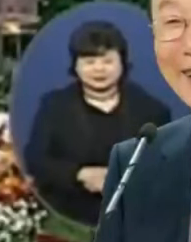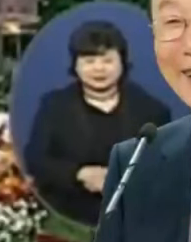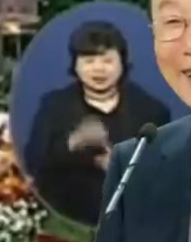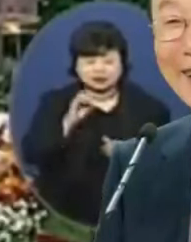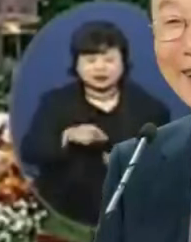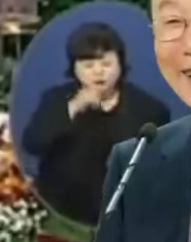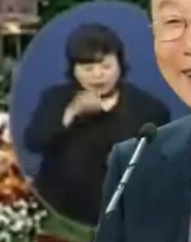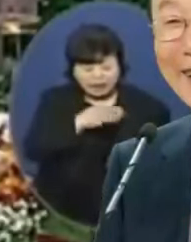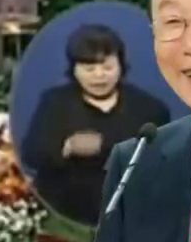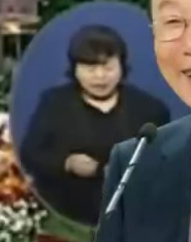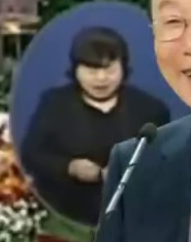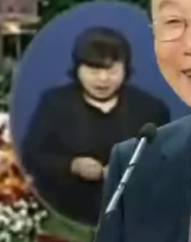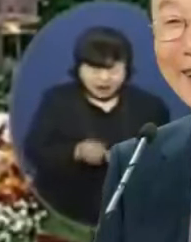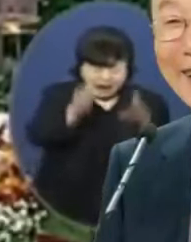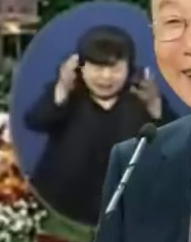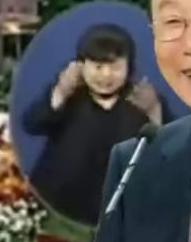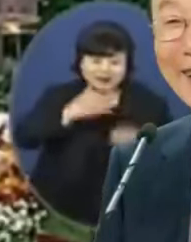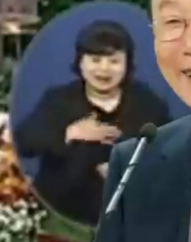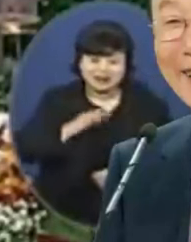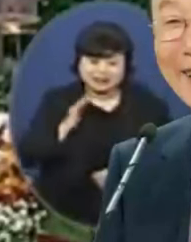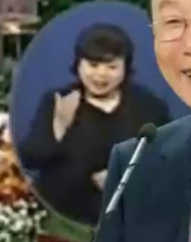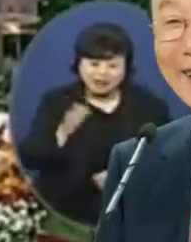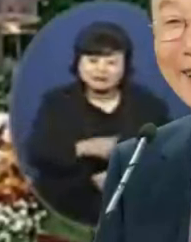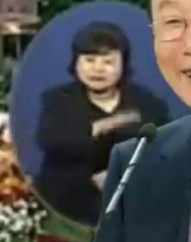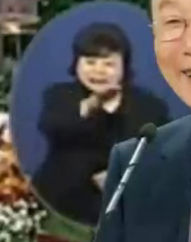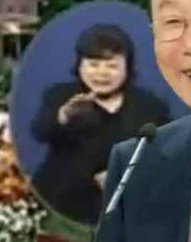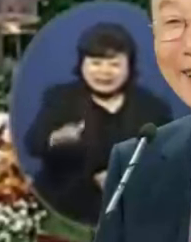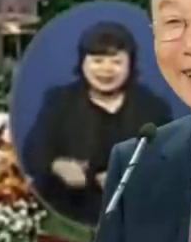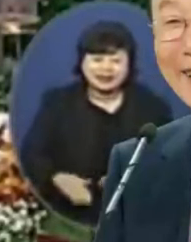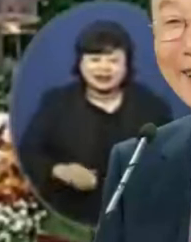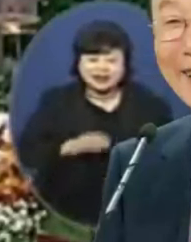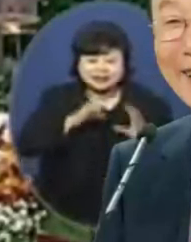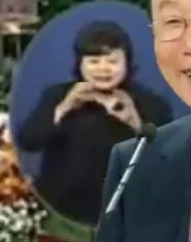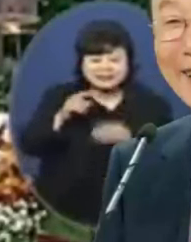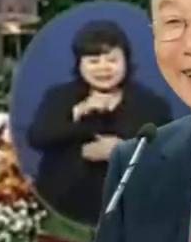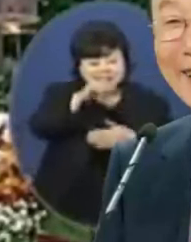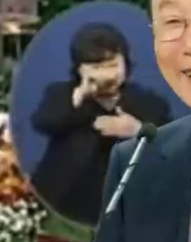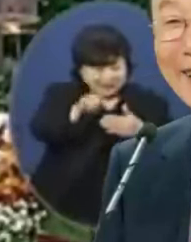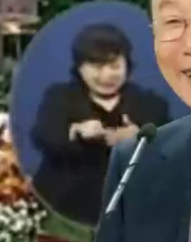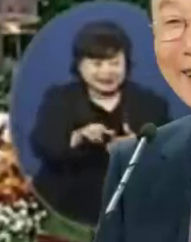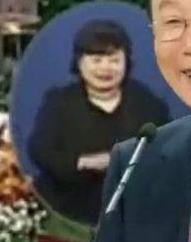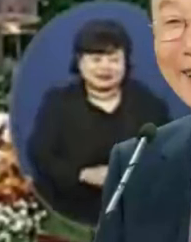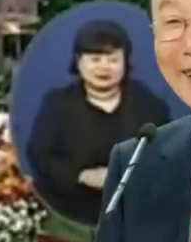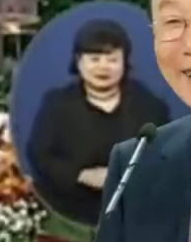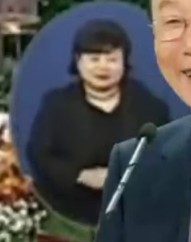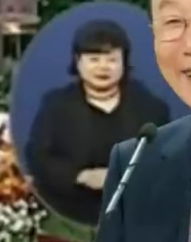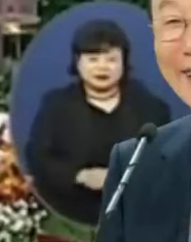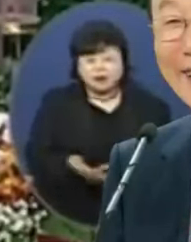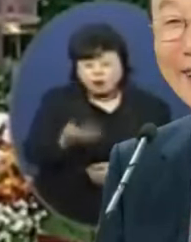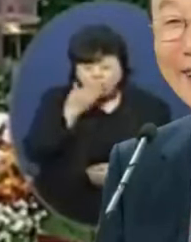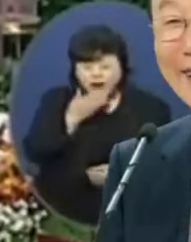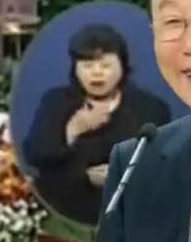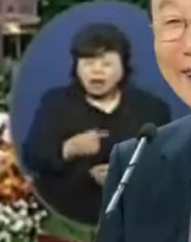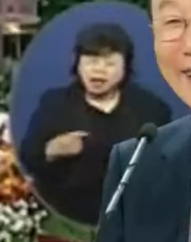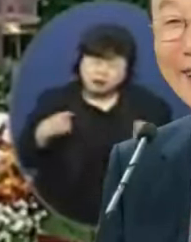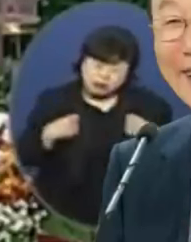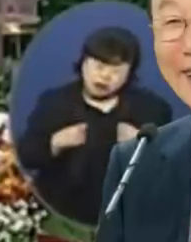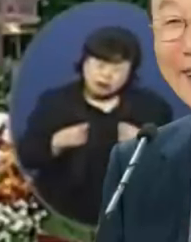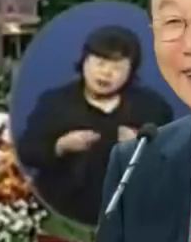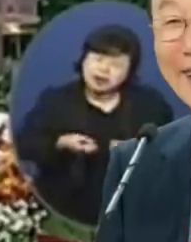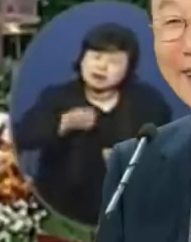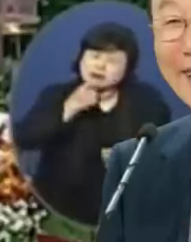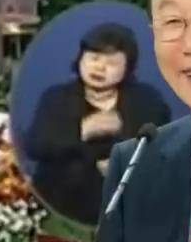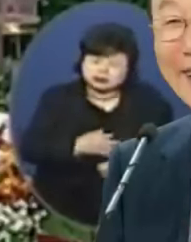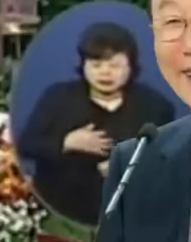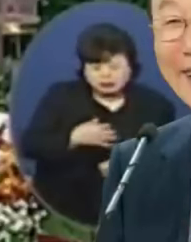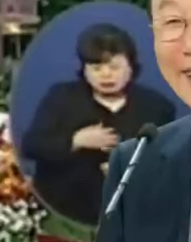저주의 강이 갈라졌다는 것을 알아야 돼요. 우리가 이 세상에 살면 매일 무엇을 먹을까, 무엇을 입을까, 무엇을 마실까